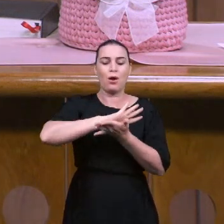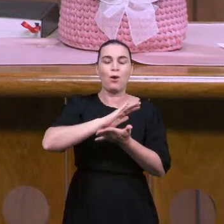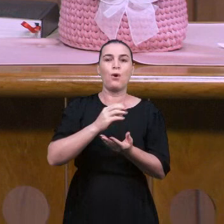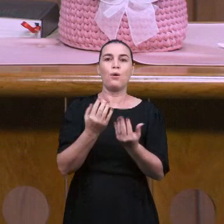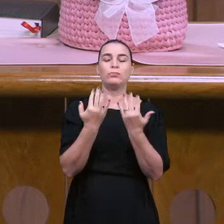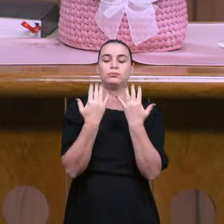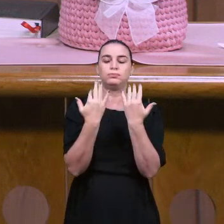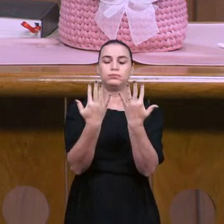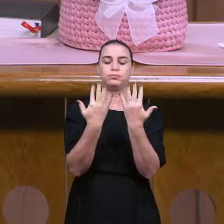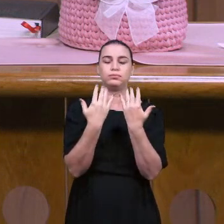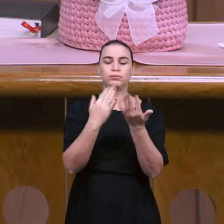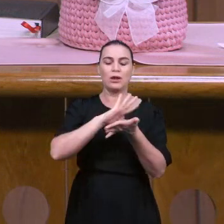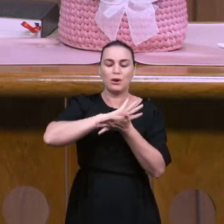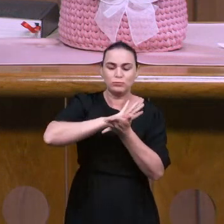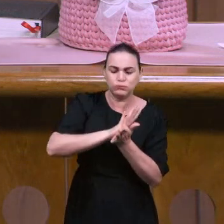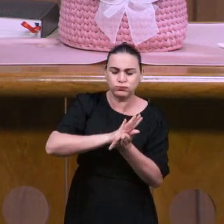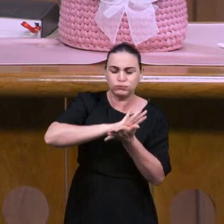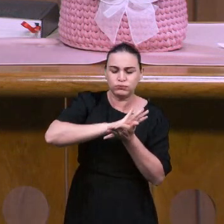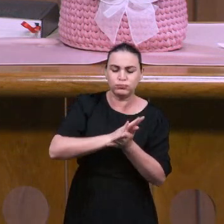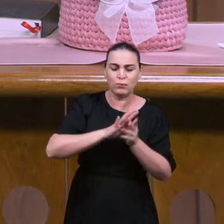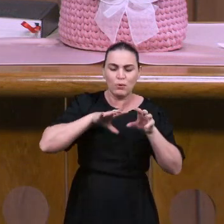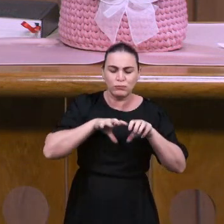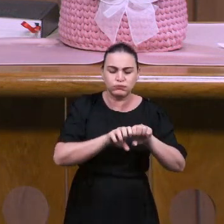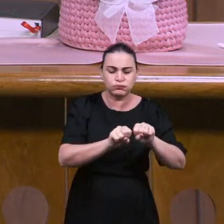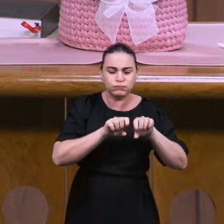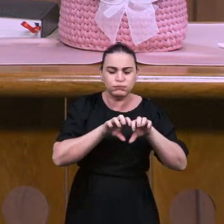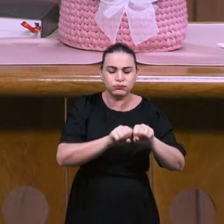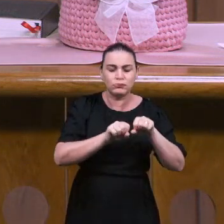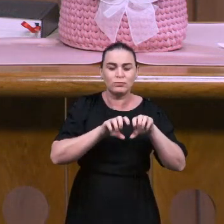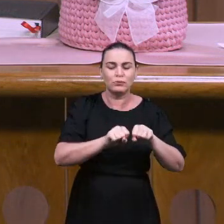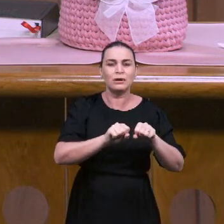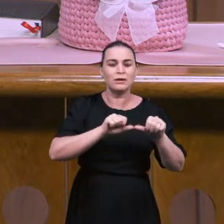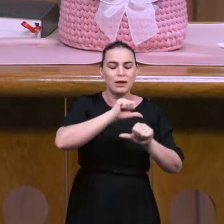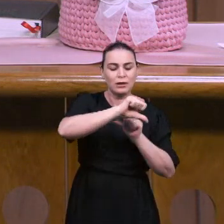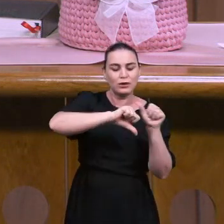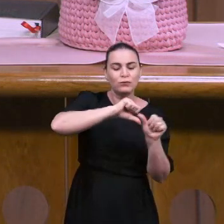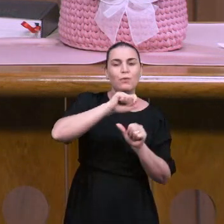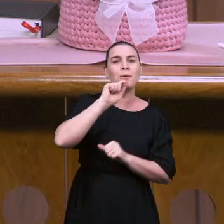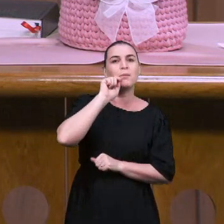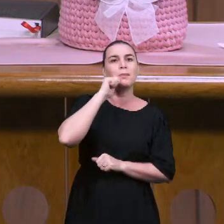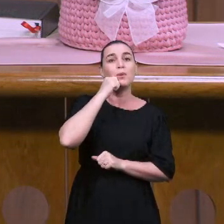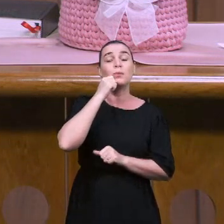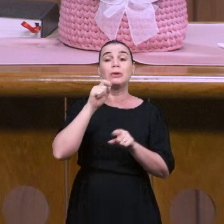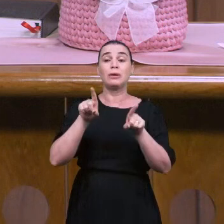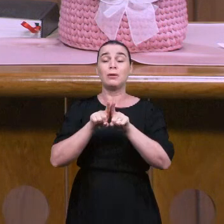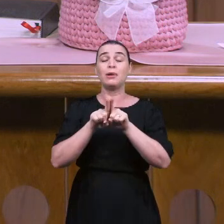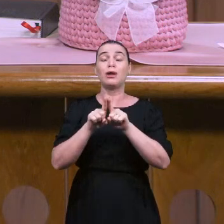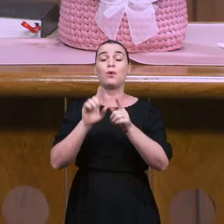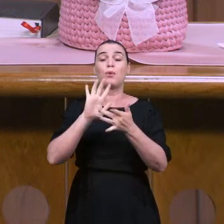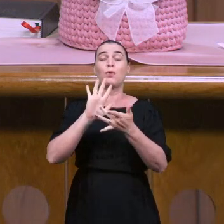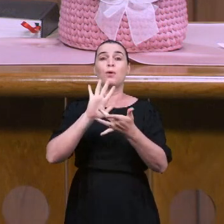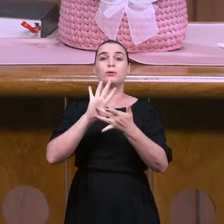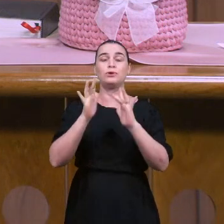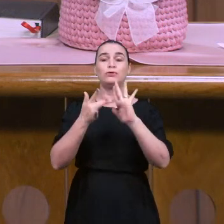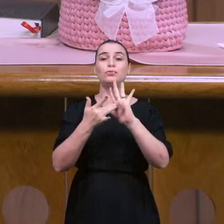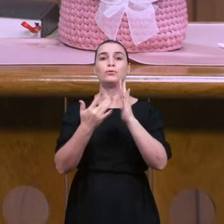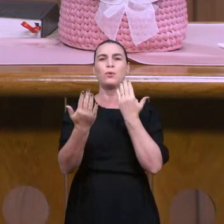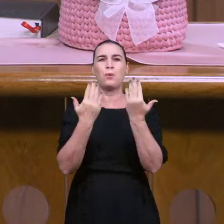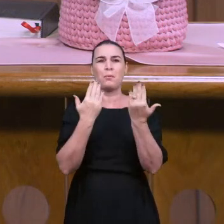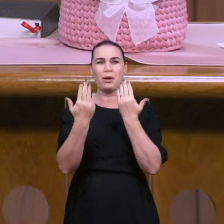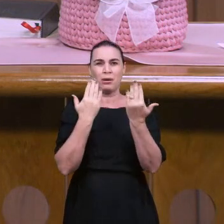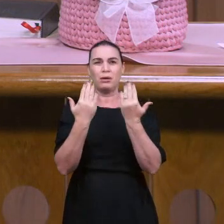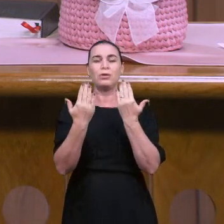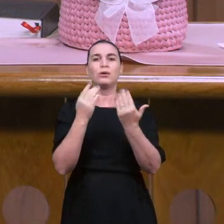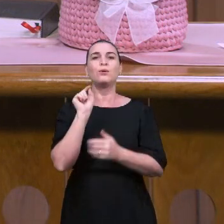meurt, mais qui naît le pain. Donc, mes frères, c'est une séquence extraordinaire. Donc, je pense aussi que les